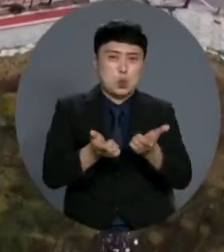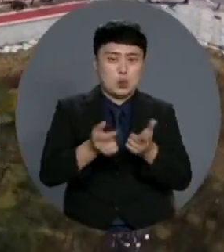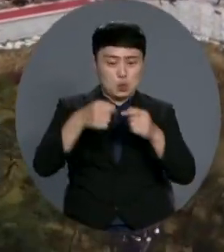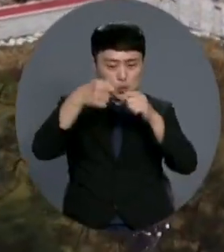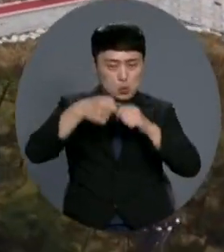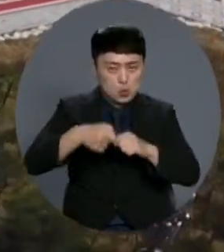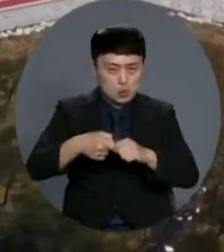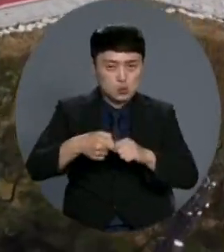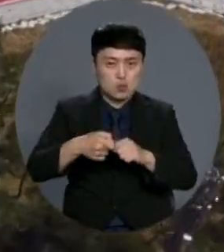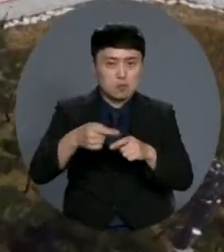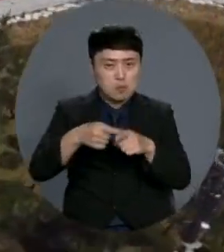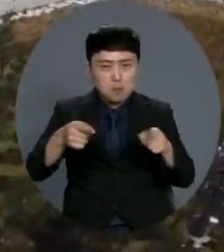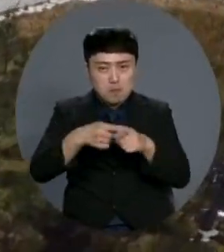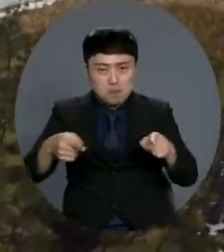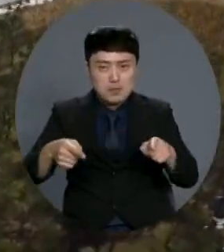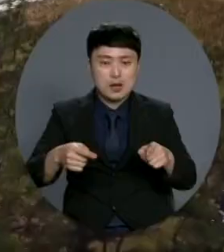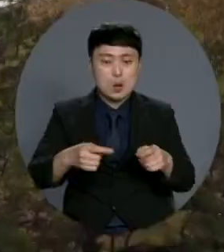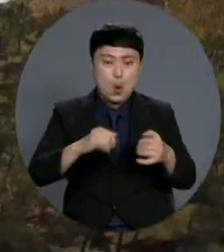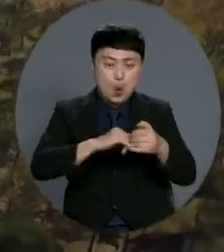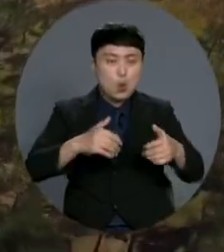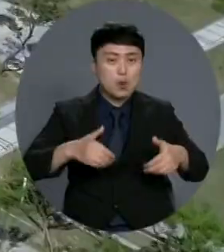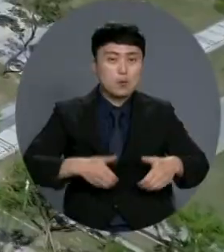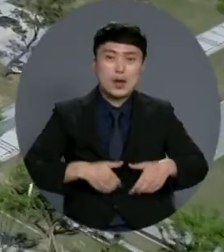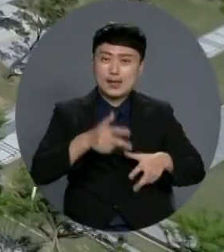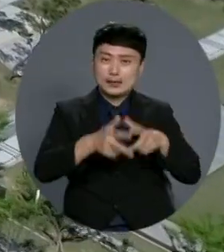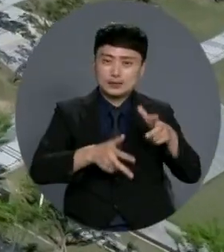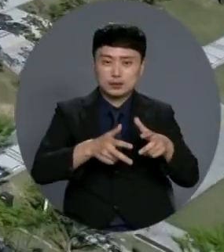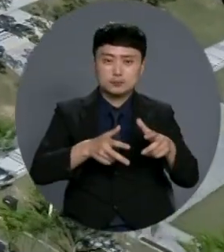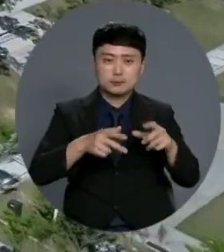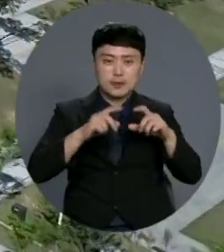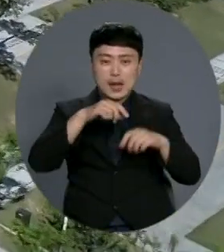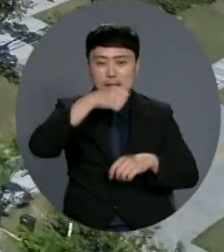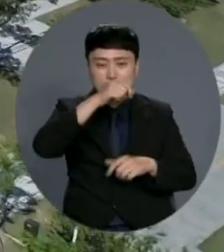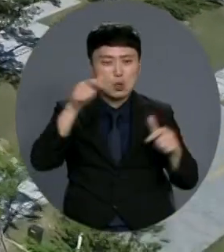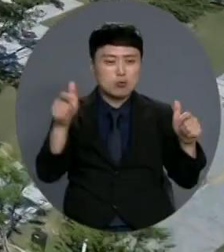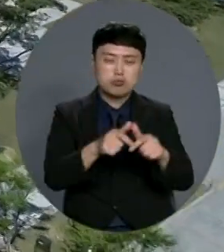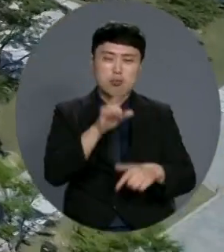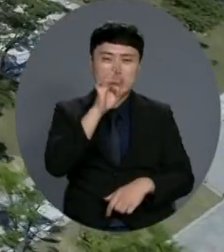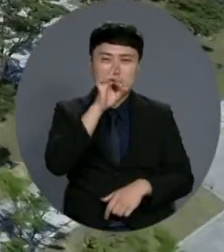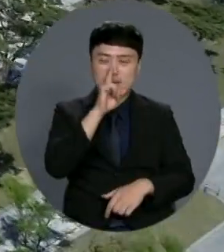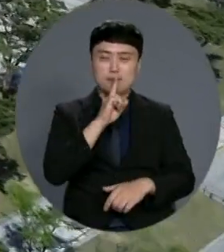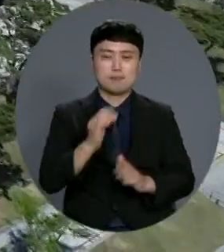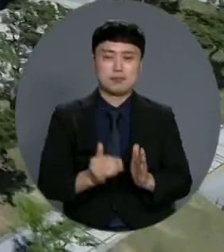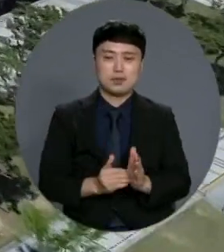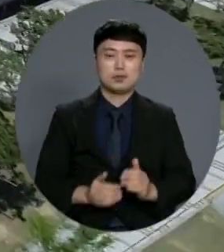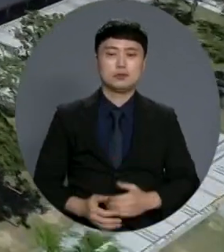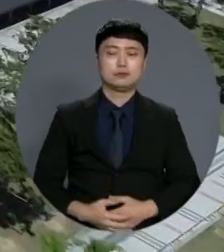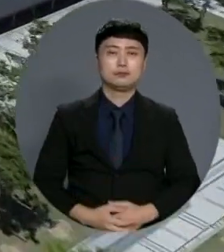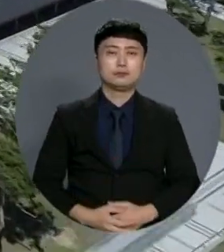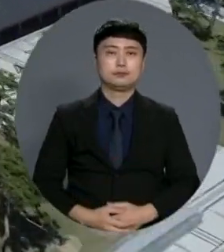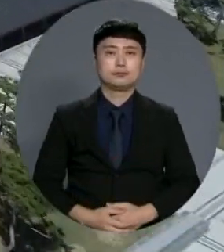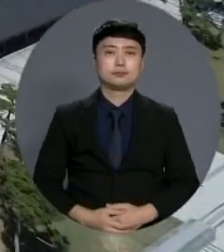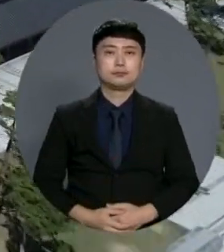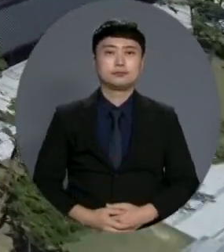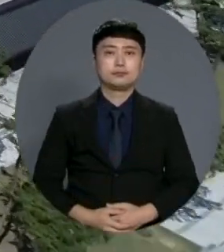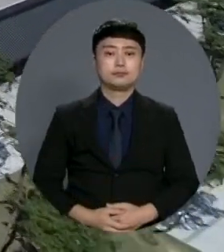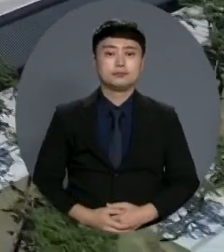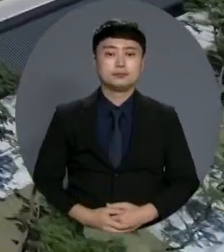통해 필요한 예산이 삭감되는 일이 없도록 해야 한다고 조언하고 있습니다 MBC 뉴스 한태연입니다